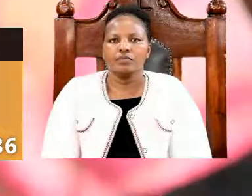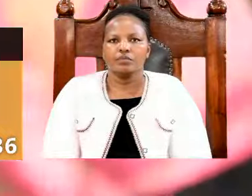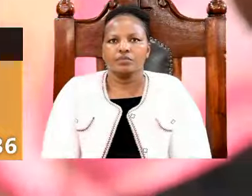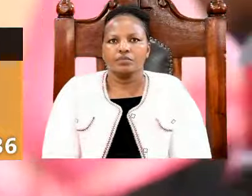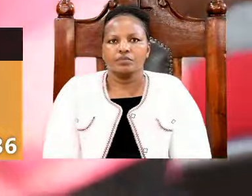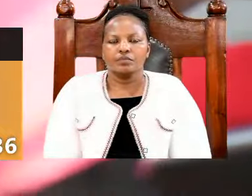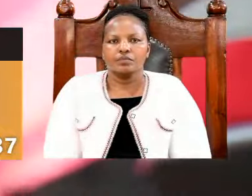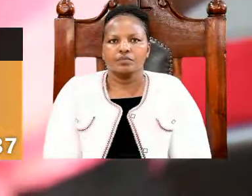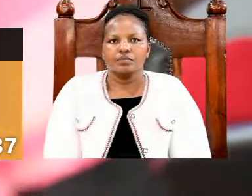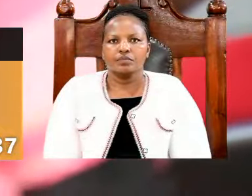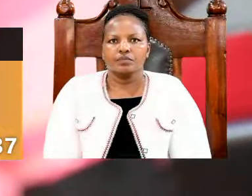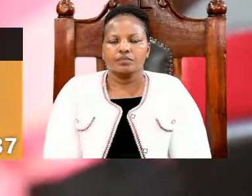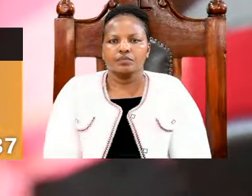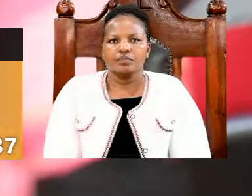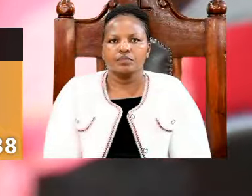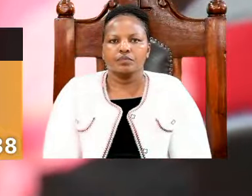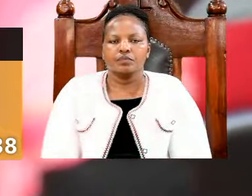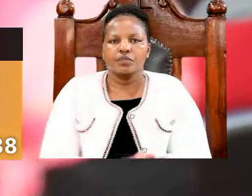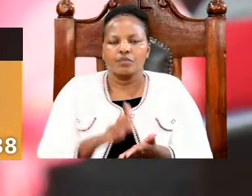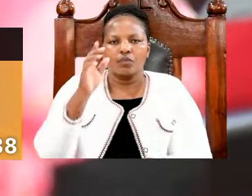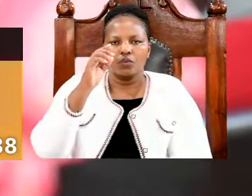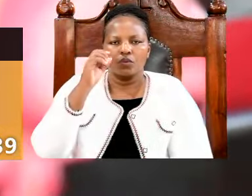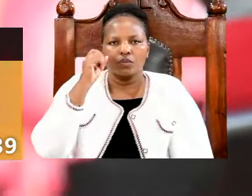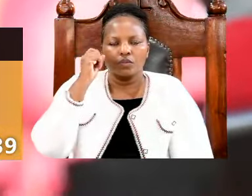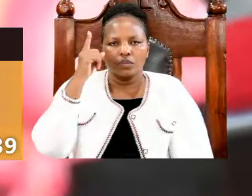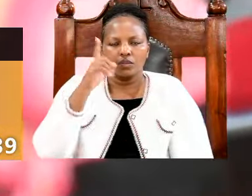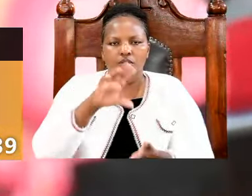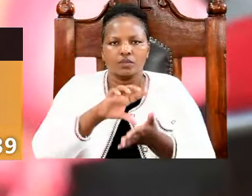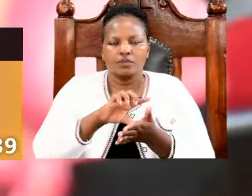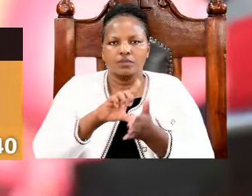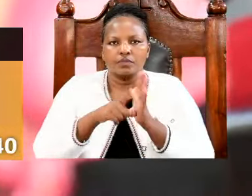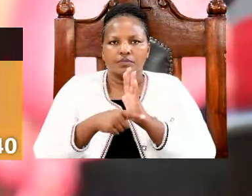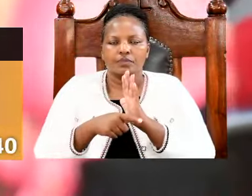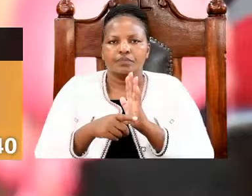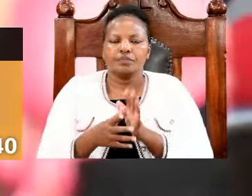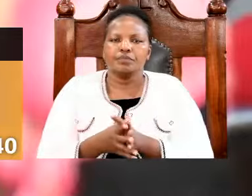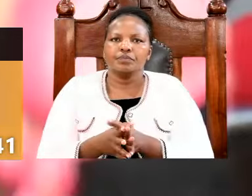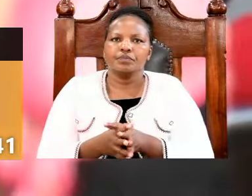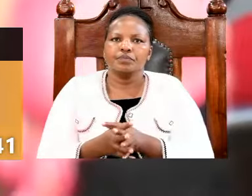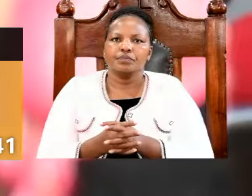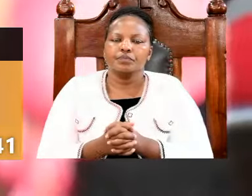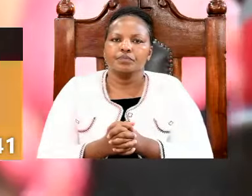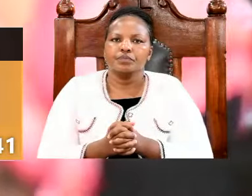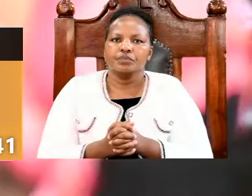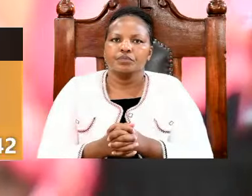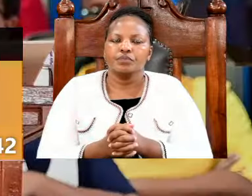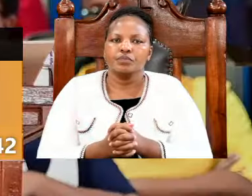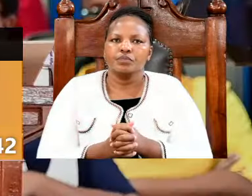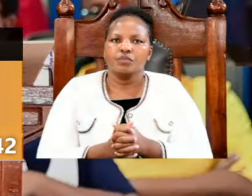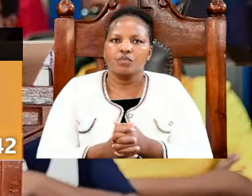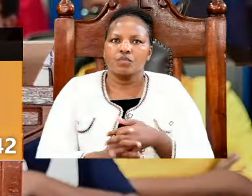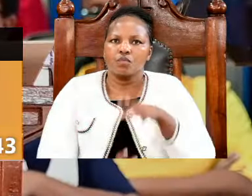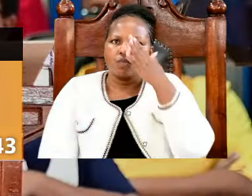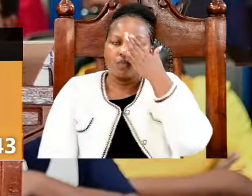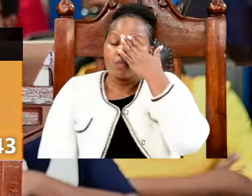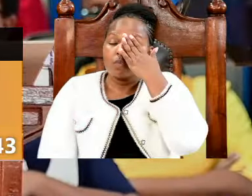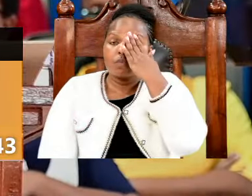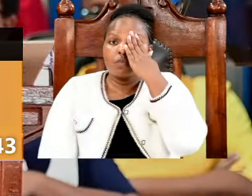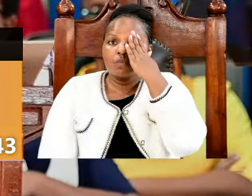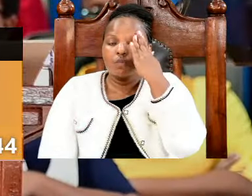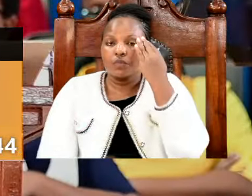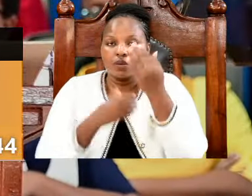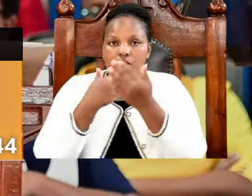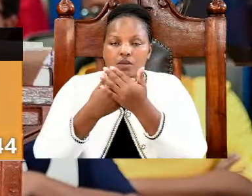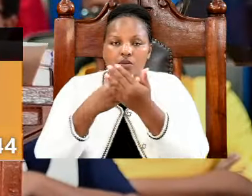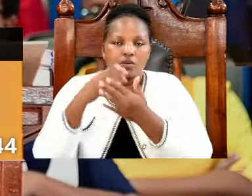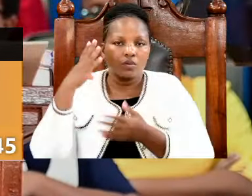teacher. Na maelezo mengine yatafuata baadaye. Hiyo ni kutoka kwa Erodabae. Asanteni